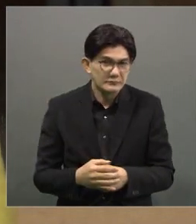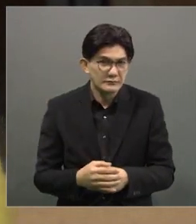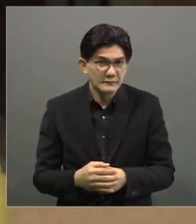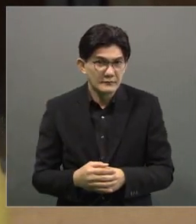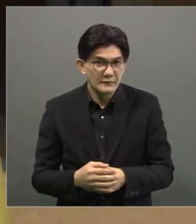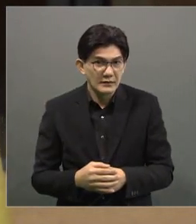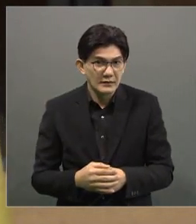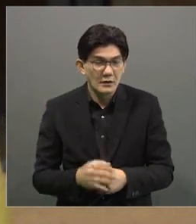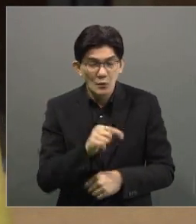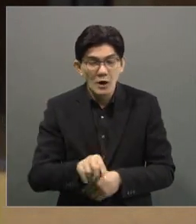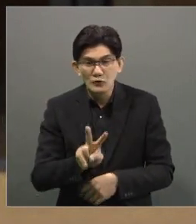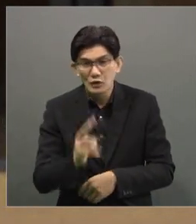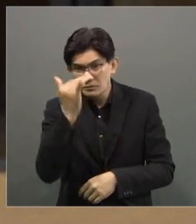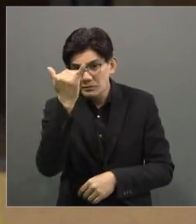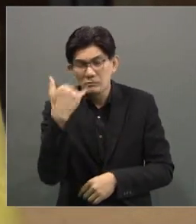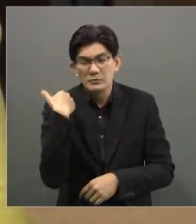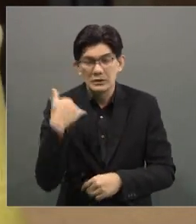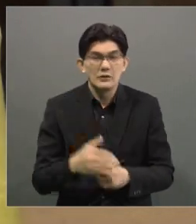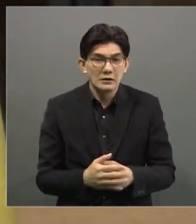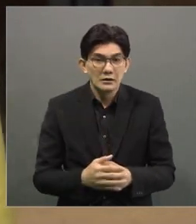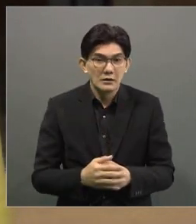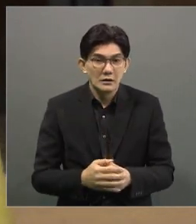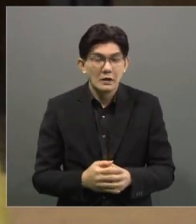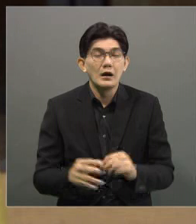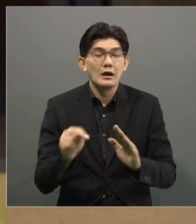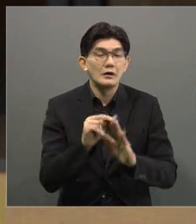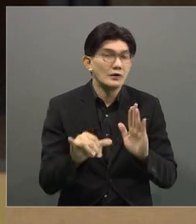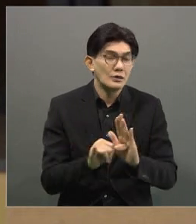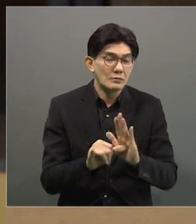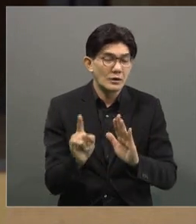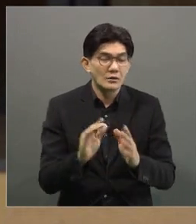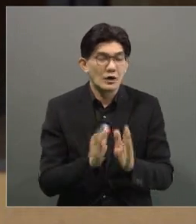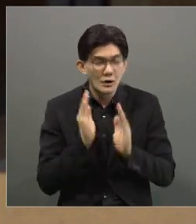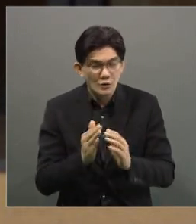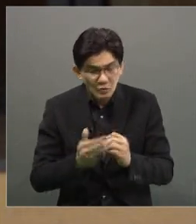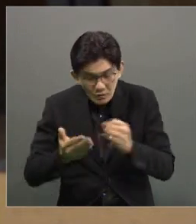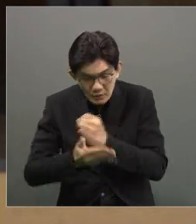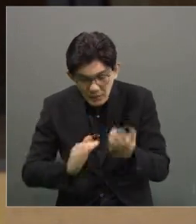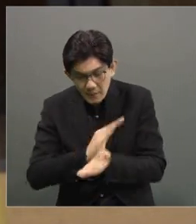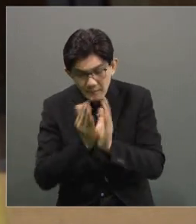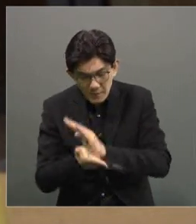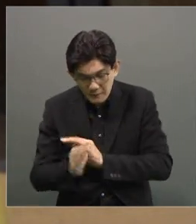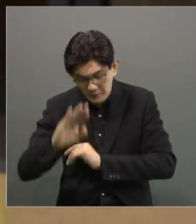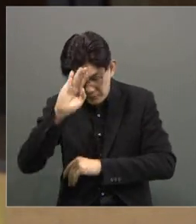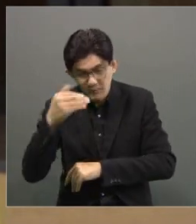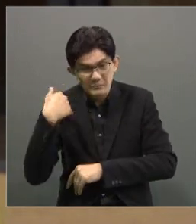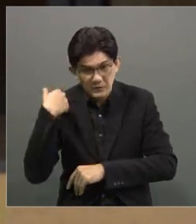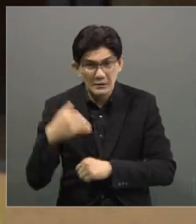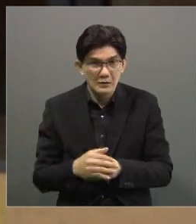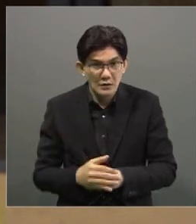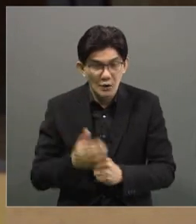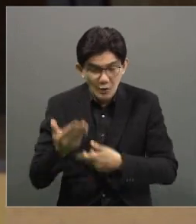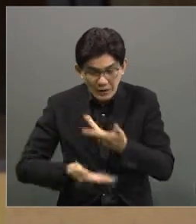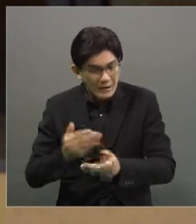เหตุที่มีวรรคสองเพราะอะไรครับก็ทำตามนโยบายเปลี่ยนจากผู้เสพเป็นผู้ป่วยที่เป็นผู้หลงผิดที่ไม่มีไม่ใช่ผู้ค้